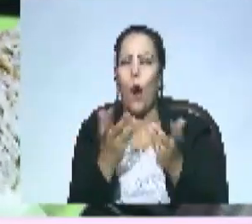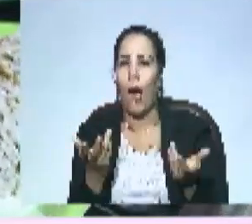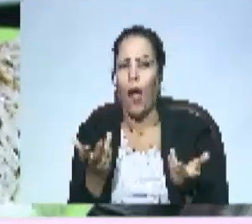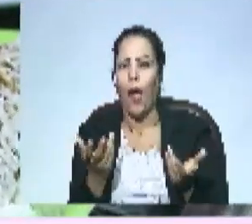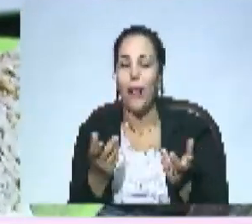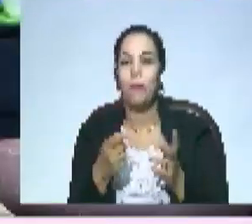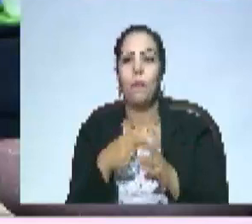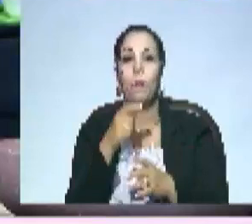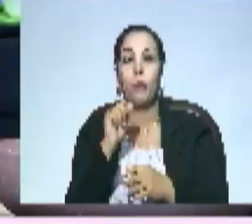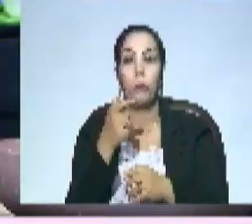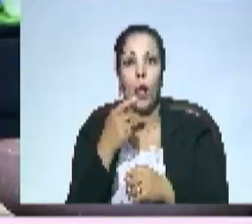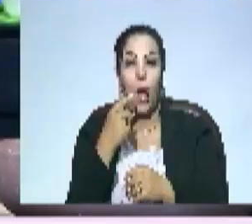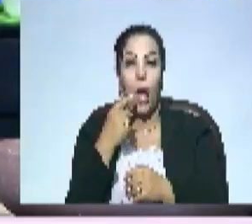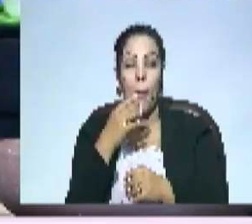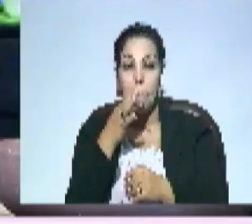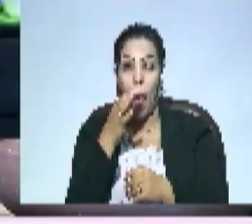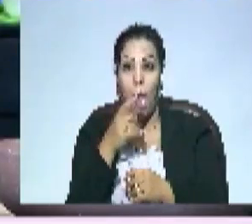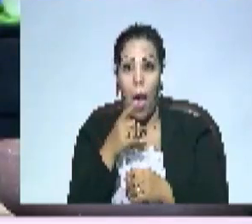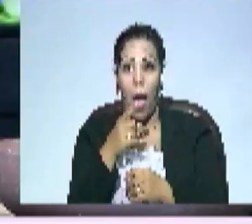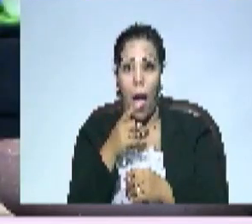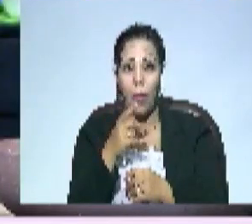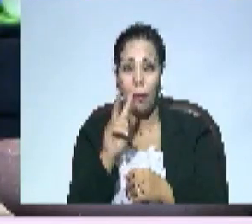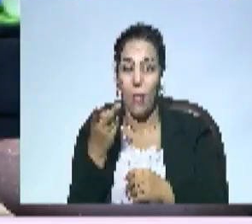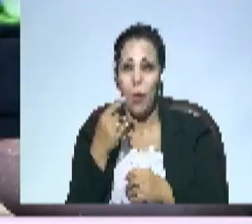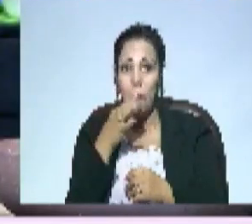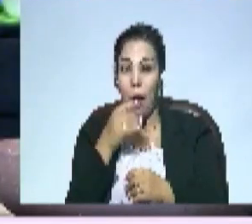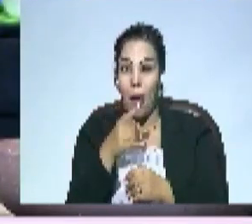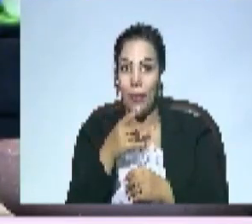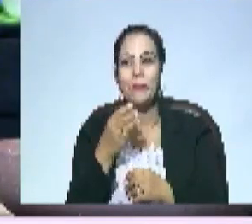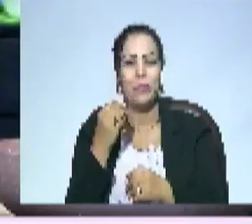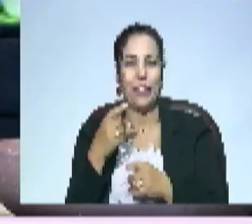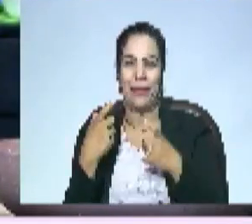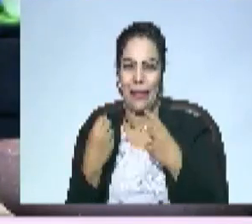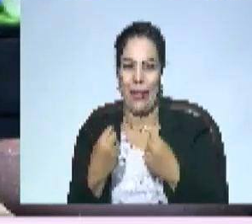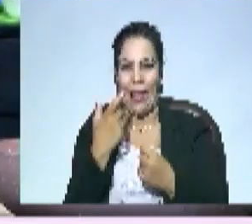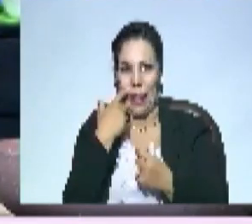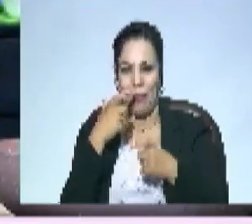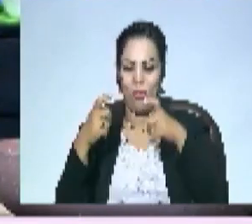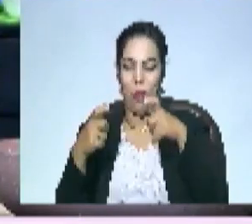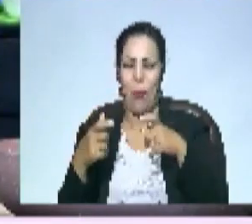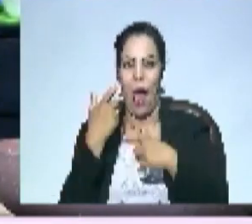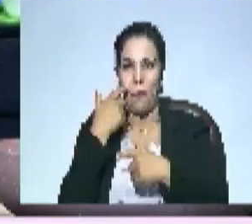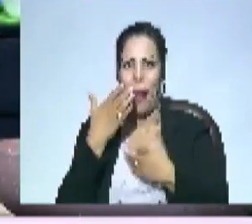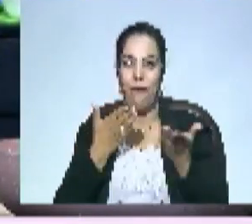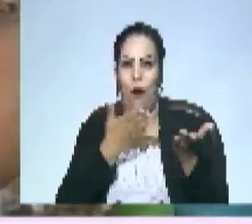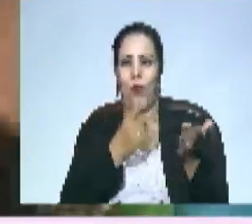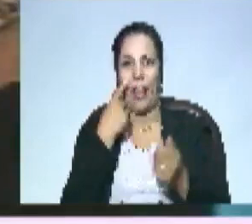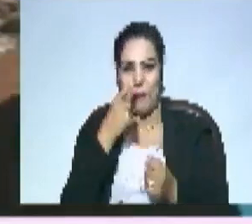اللي هو الحادق الطبق التاني خلي بالك من اللي في